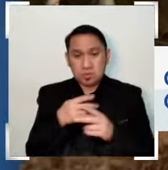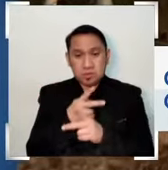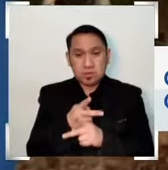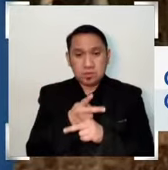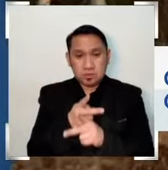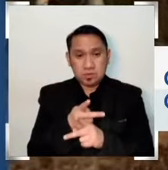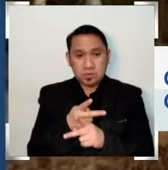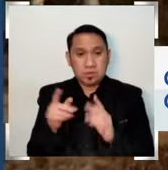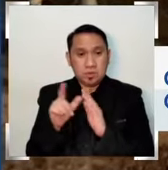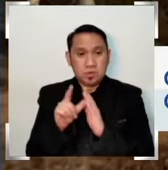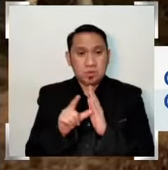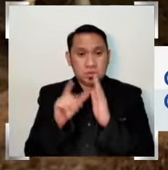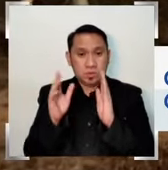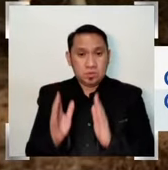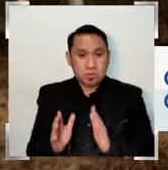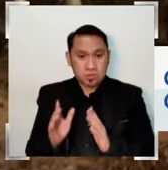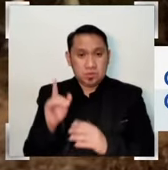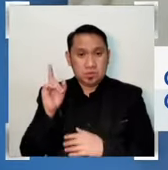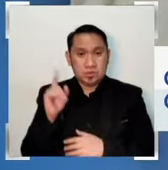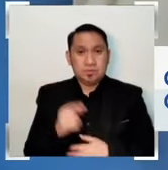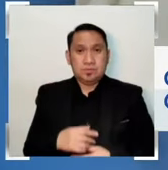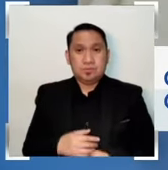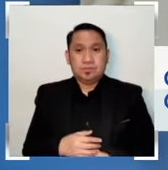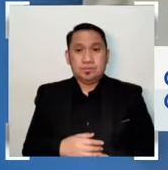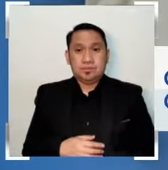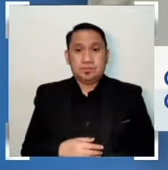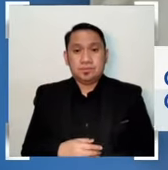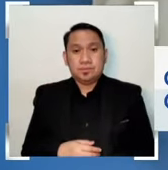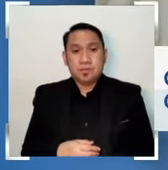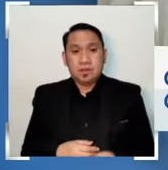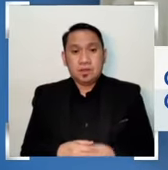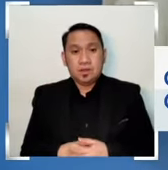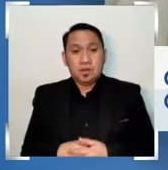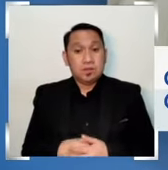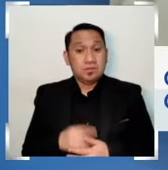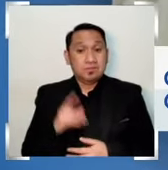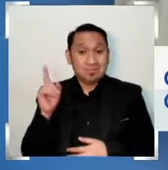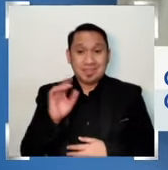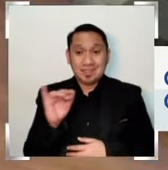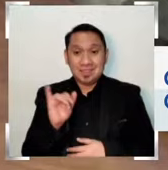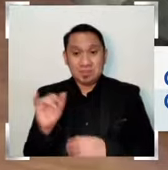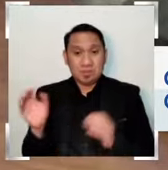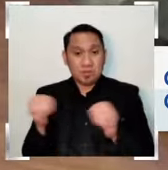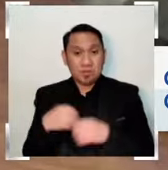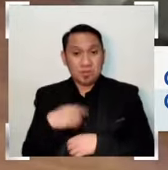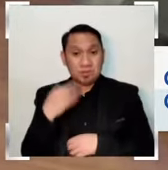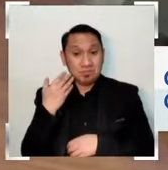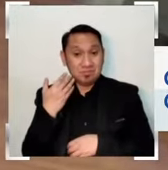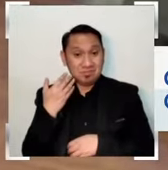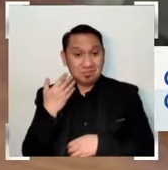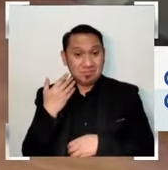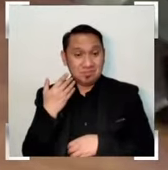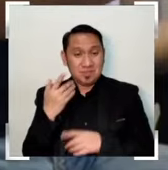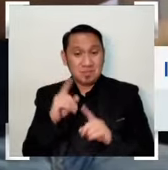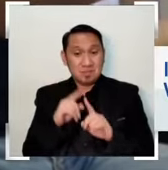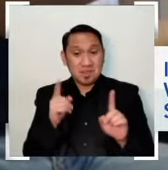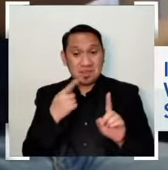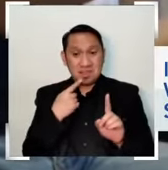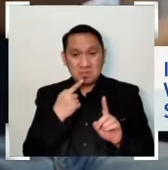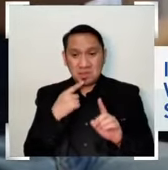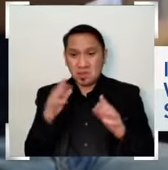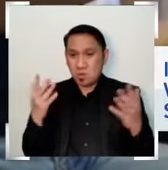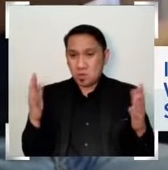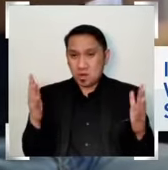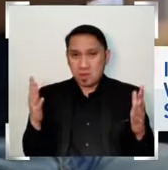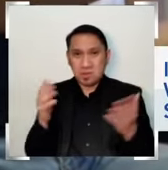ng recruitment agency ni Jollibee Ranara, ang OFW na pinatay sa Kuwait. Pero sabi ni Taya, wala rin daw siyang tulong